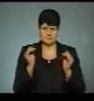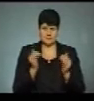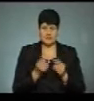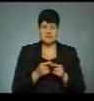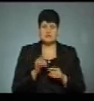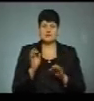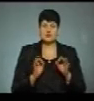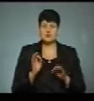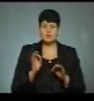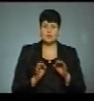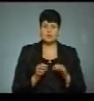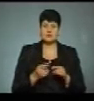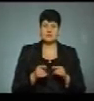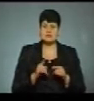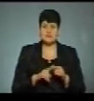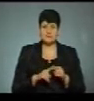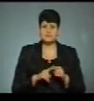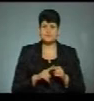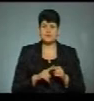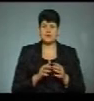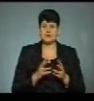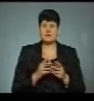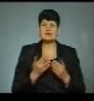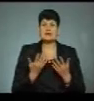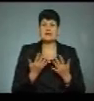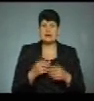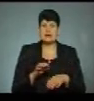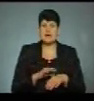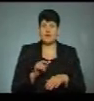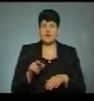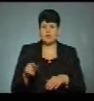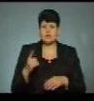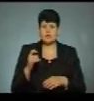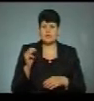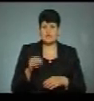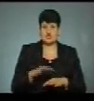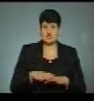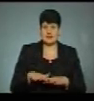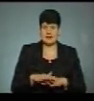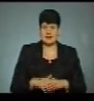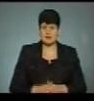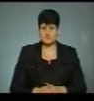відсоток розраховується, це інтенсивний показник, тобто скільки хворих на 100 тисяч населення.